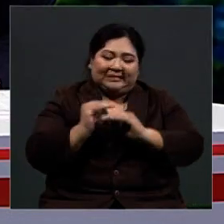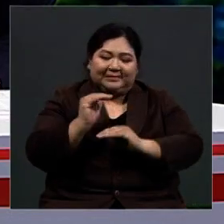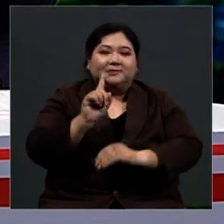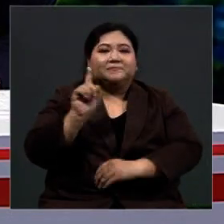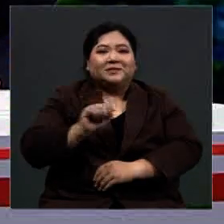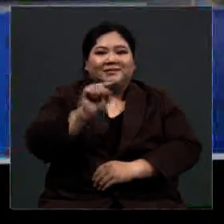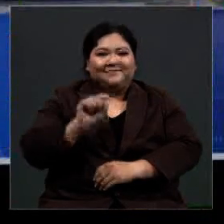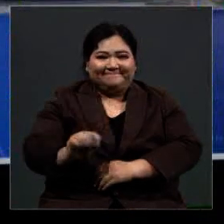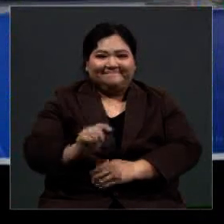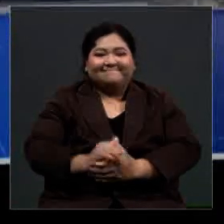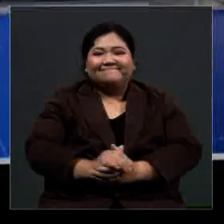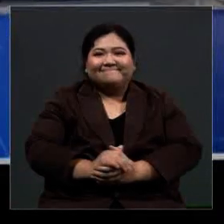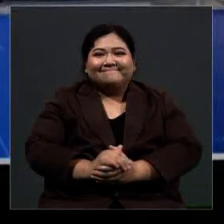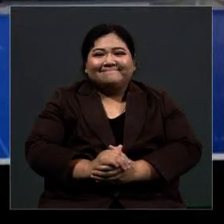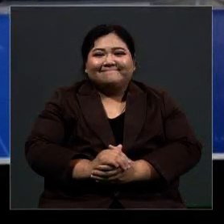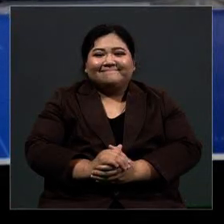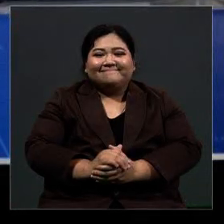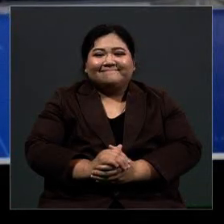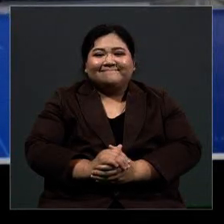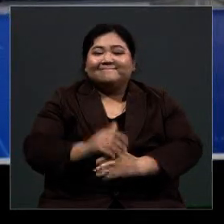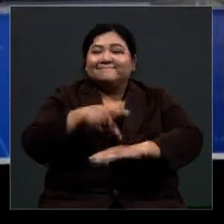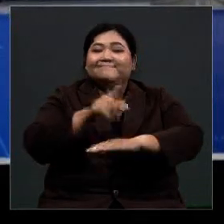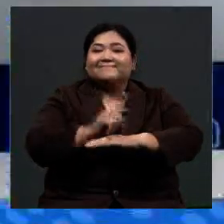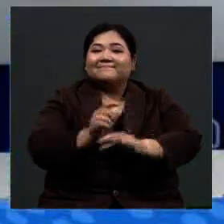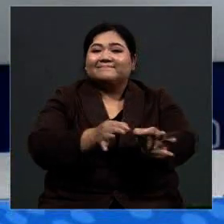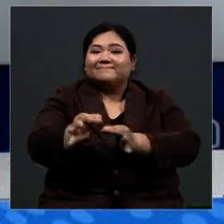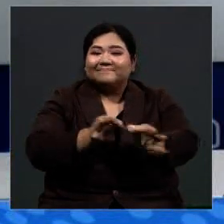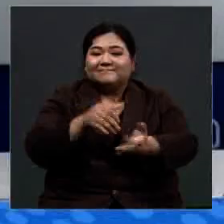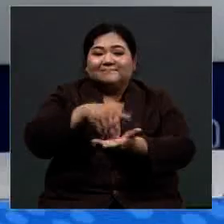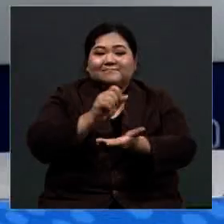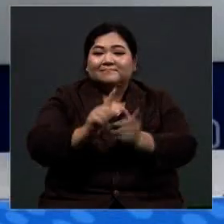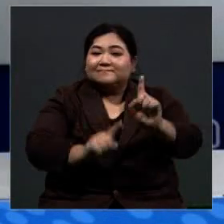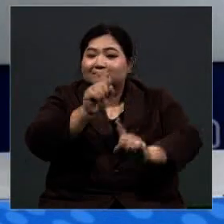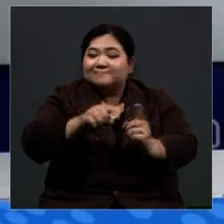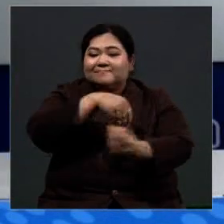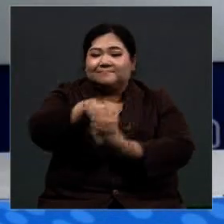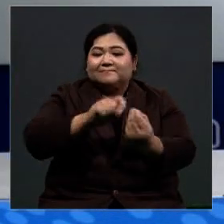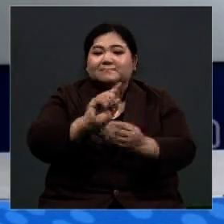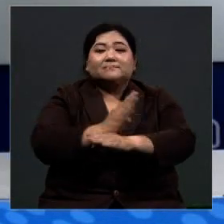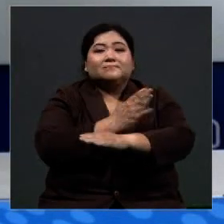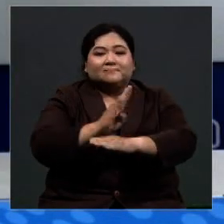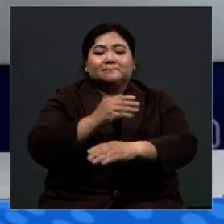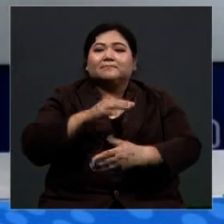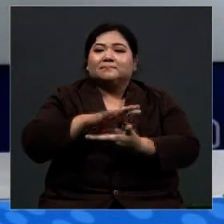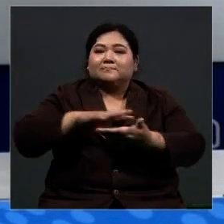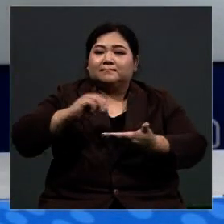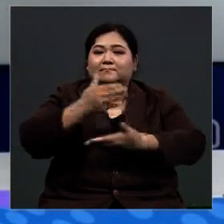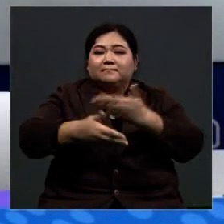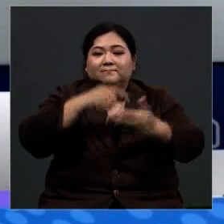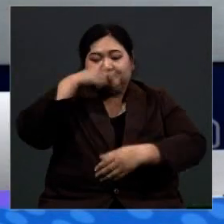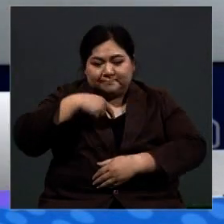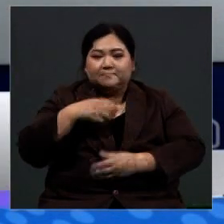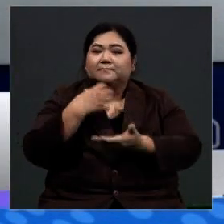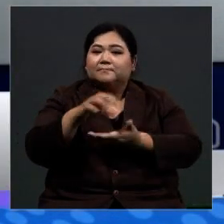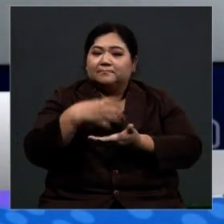ค่ะนายธนวัฒน์พลวิชัยประธานที่ปรึกษาศูนย์พยากรณ์เศรษฐกิจและธุรกิจมหาวิทยาลัยหอการค้าไทยได้กล่าวถึงผลสำรวจ